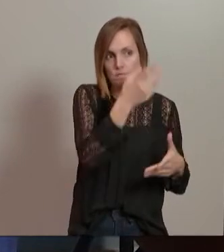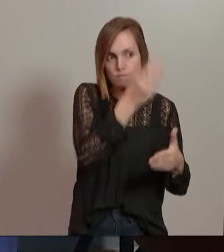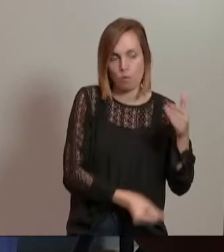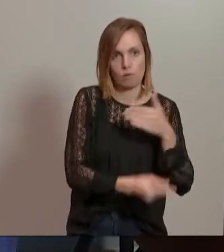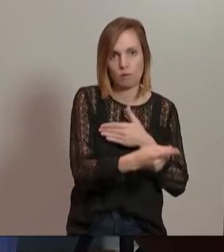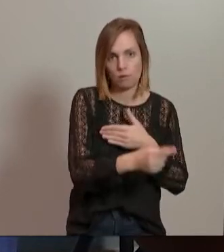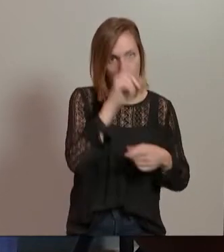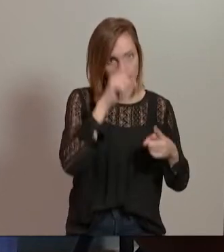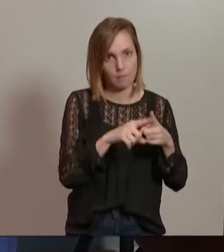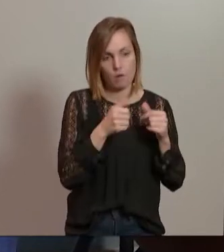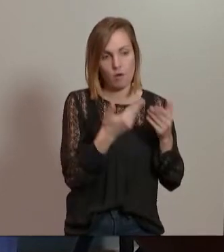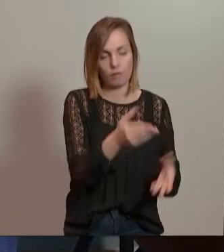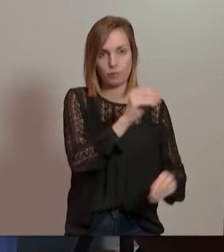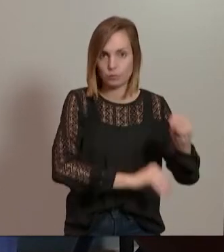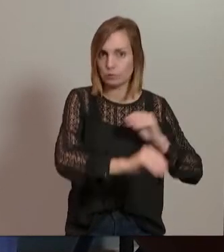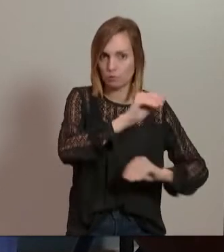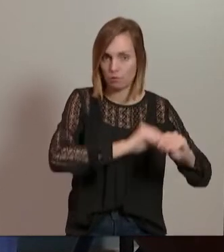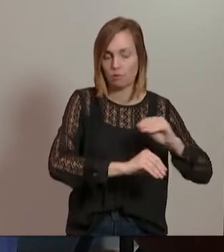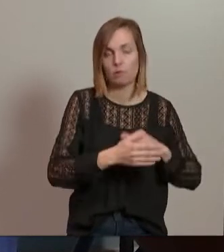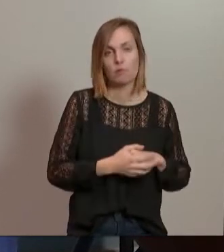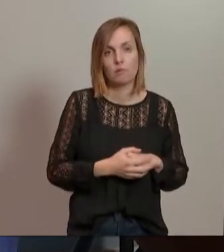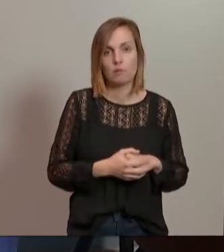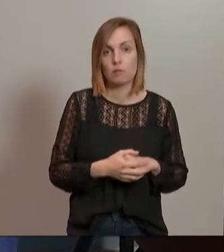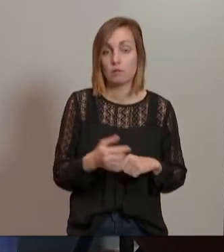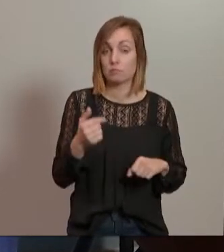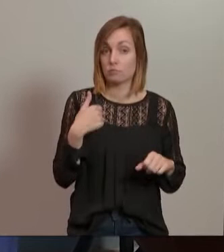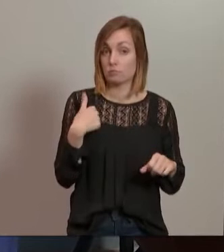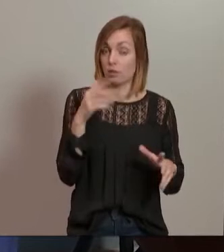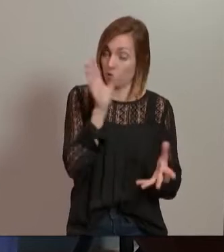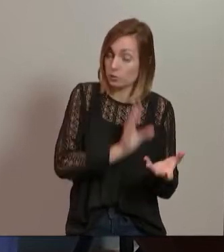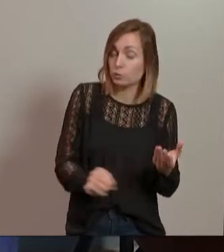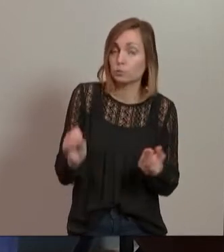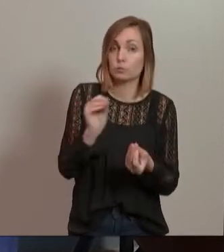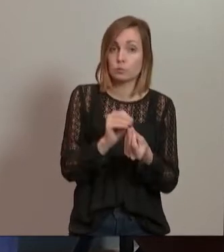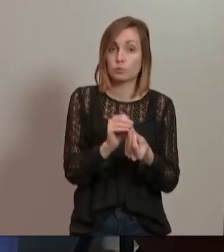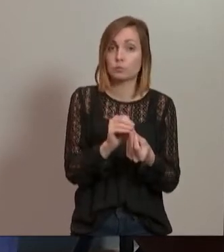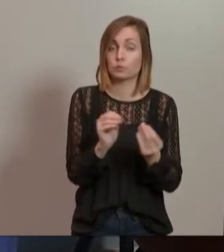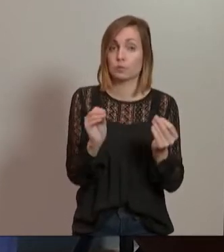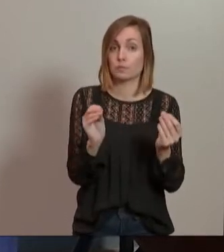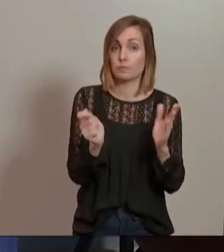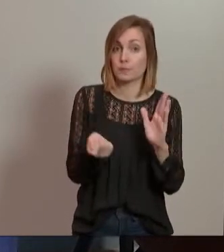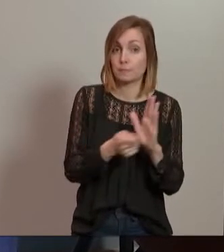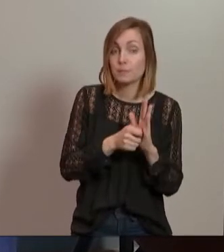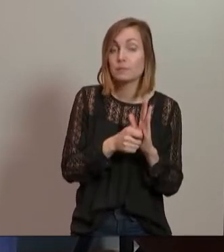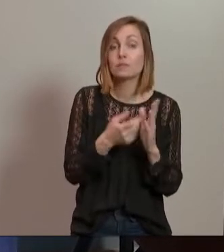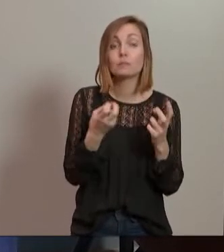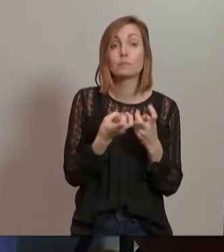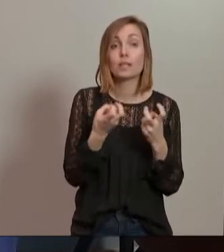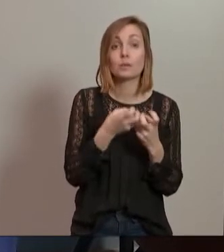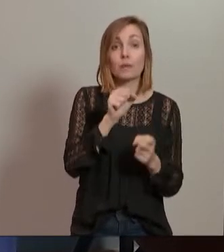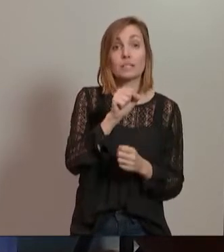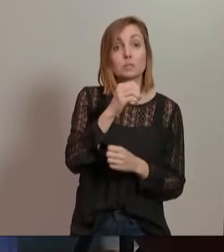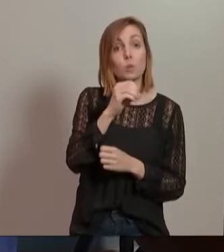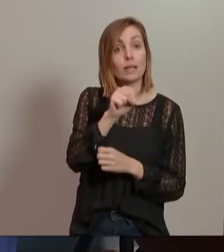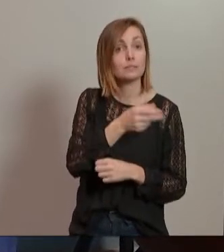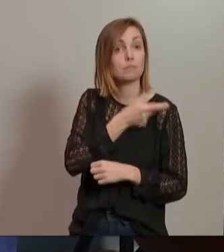matière d'offres de soins pour la population. Et je soulignerai juste en disant que lorsqu'on a interrogé par exemple SOS